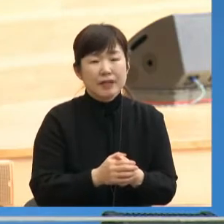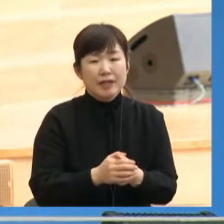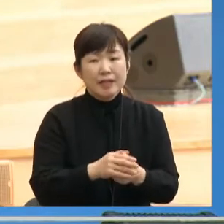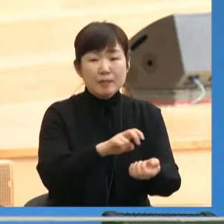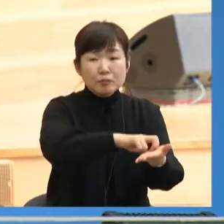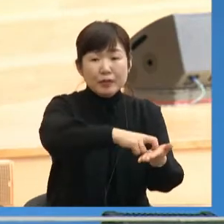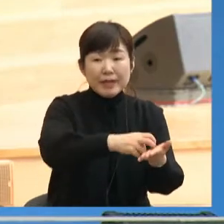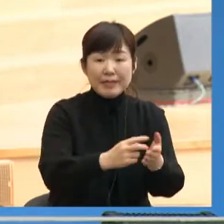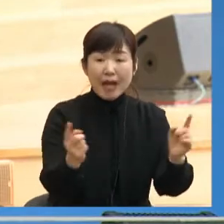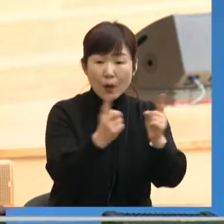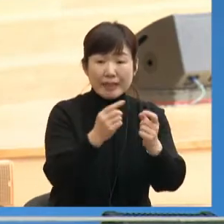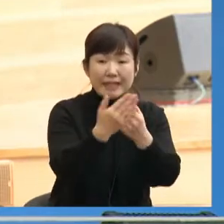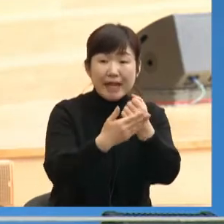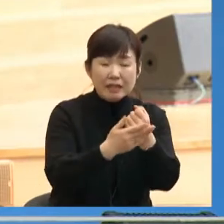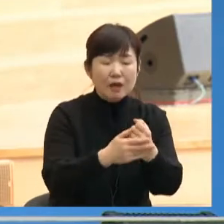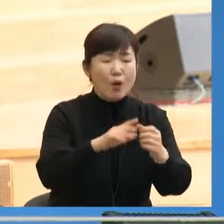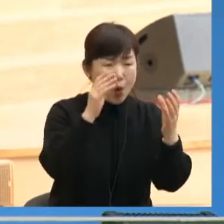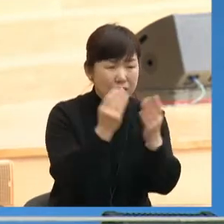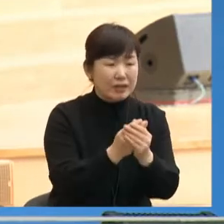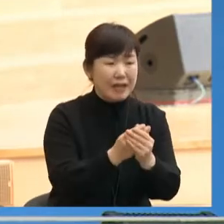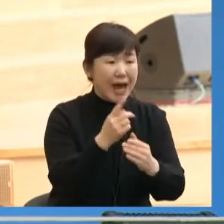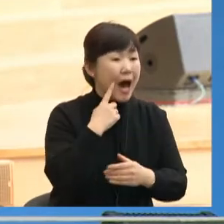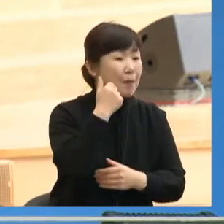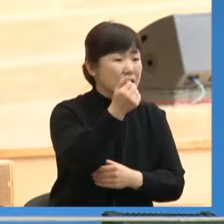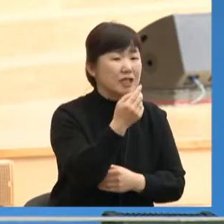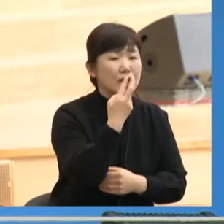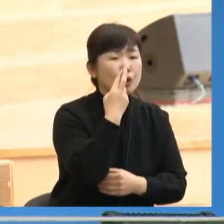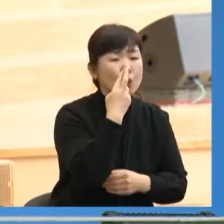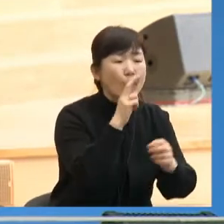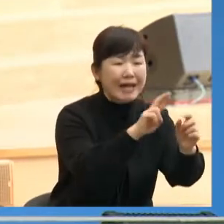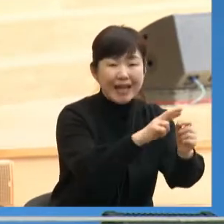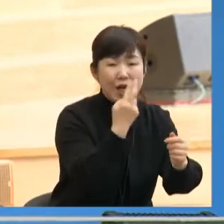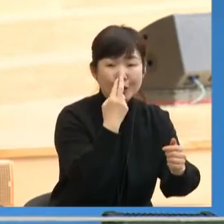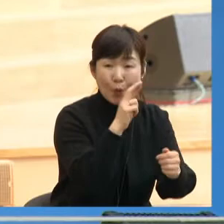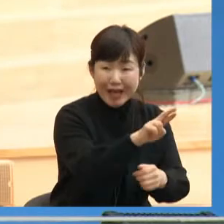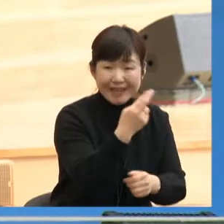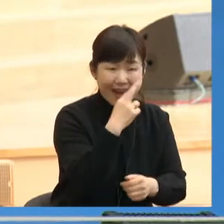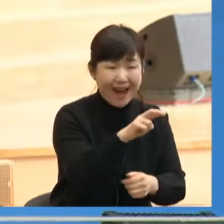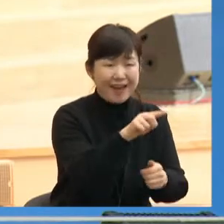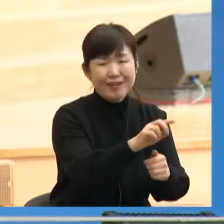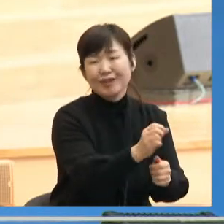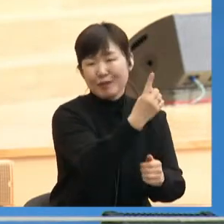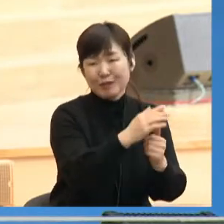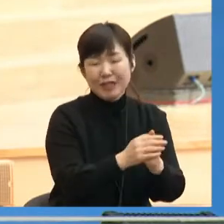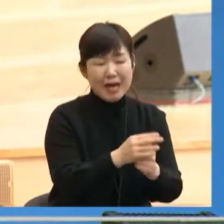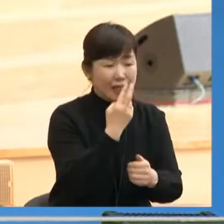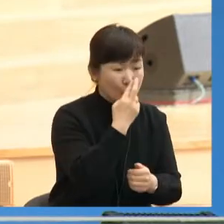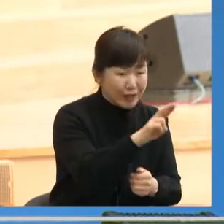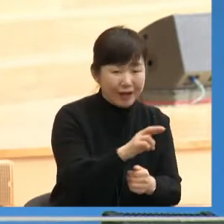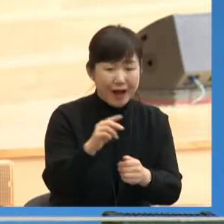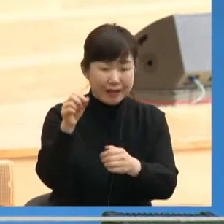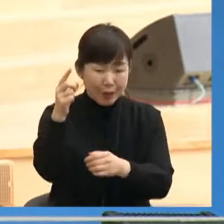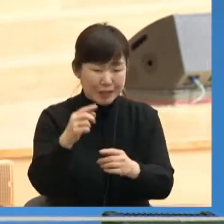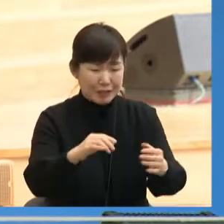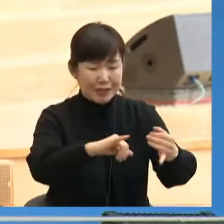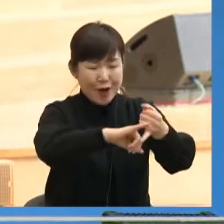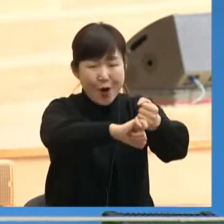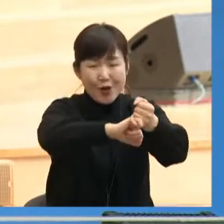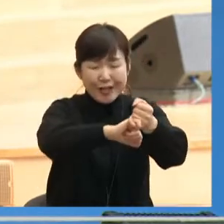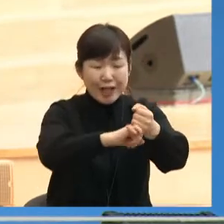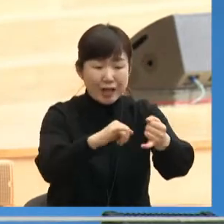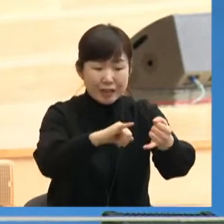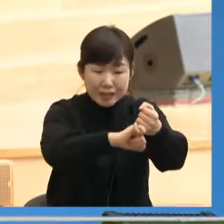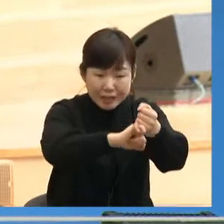무비보셋에게 임한 이 은혜는 온전히 그의 아버지 요나단 때문에 임한 은혜예요. 요나단과 다윗이 언약을 맺었는데 그 언약의 혜택을 지금 누가 누리고 있는